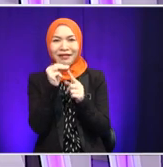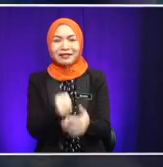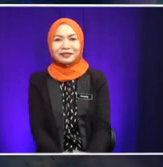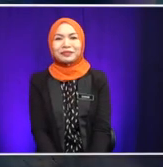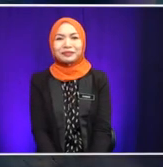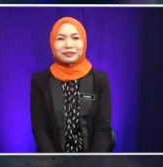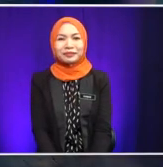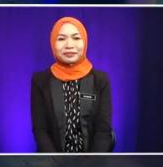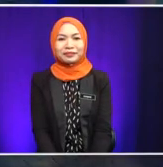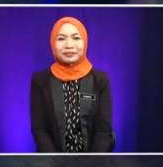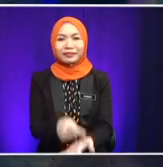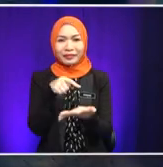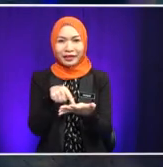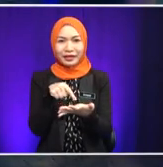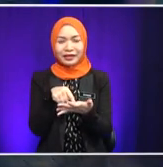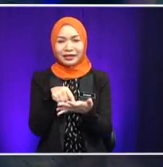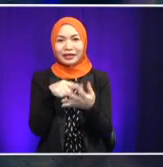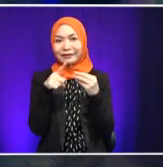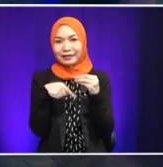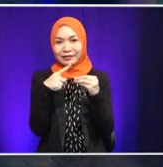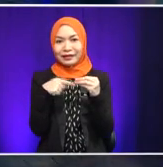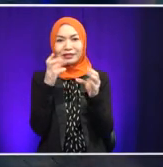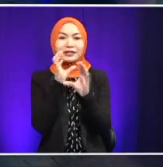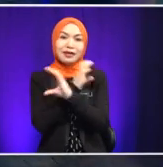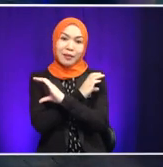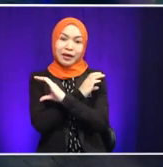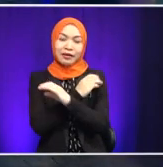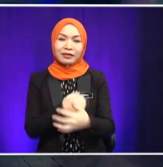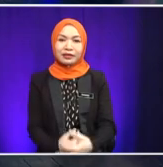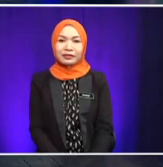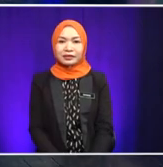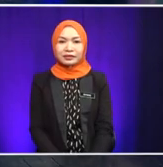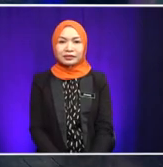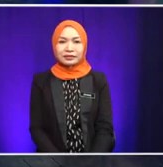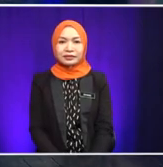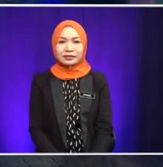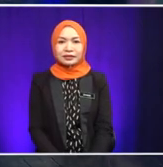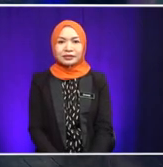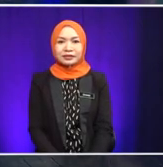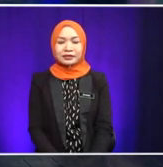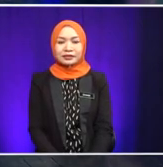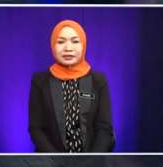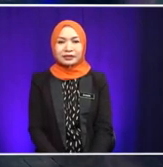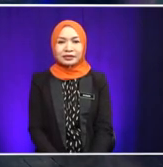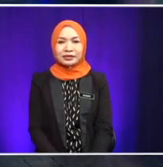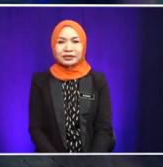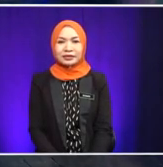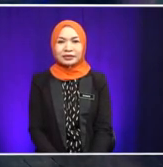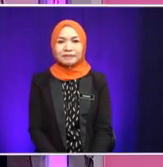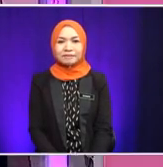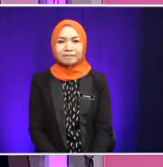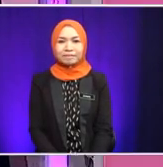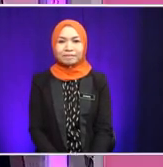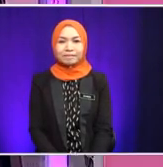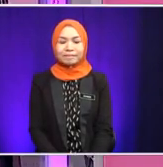Ini berkaitan dengan sabaran ya yaitu ikhlas tidak begitu mesra dengan aku yang berlaku Dia gerak tidak